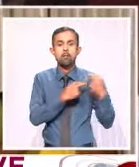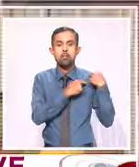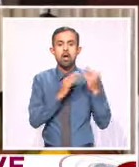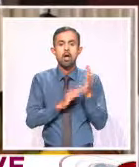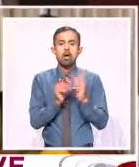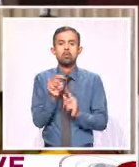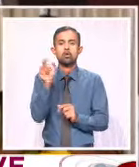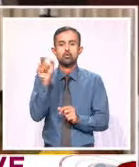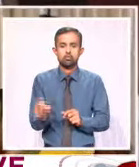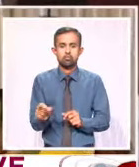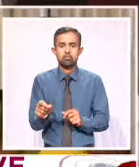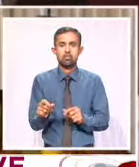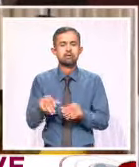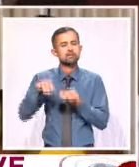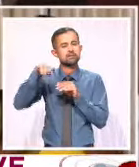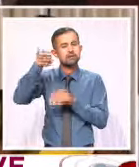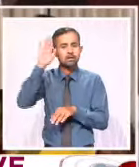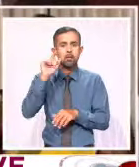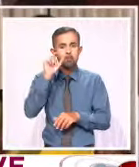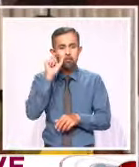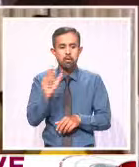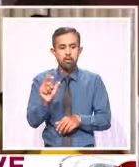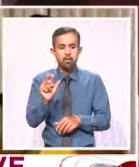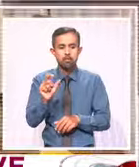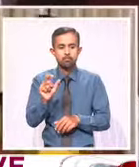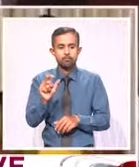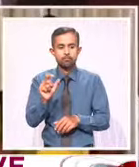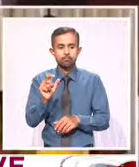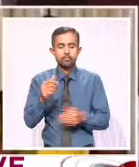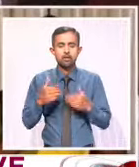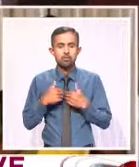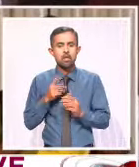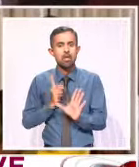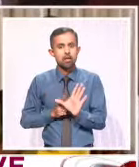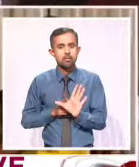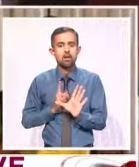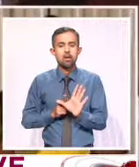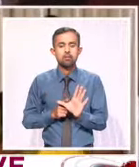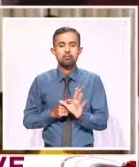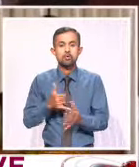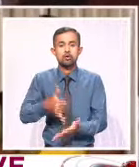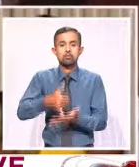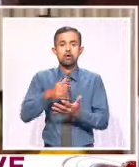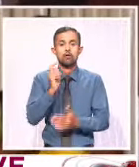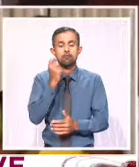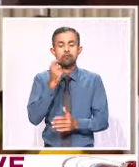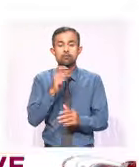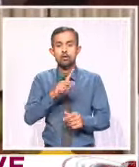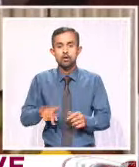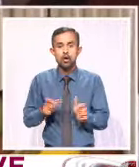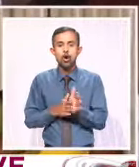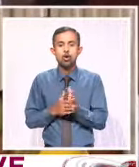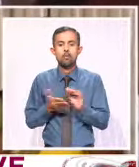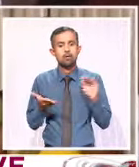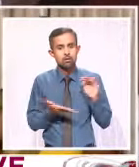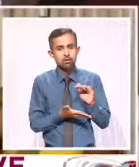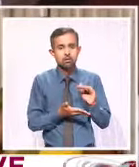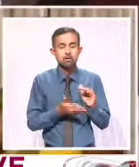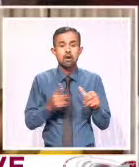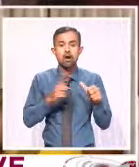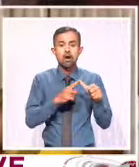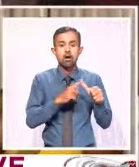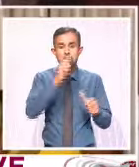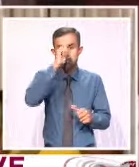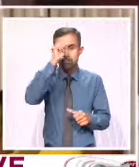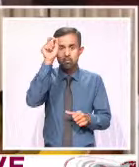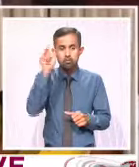තියෙන ඇමතිතුමාට. අපේ ක්‍රිකට් ඉතිහාසයේ බැලුවොත් ගරු නියෝජ්‍ය කතාරයක තිබුණේ අපි හැමදාම කුසලාන දිල්ලා තියෙන ඉන්ටරිම් කමිටි යටතේ. ඇත්ත වශයෙන්ම අර්ජුන